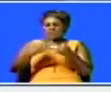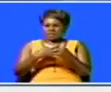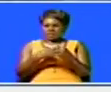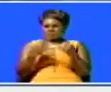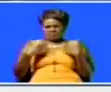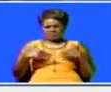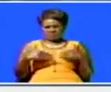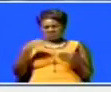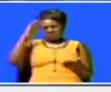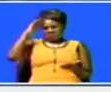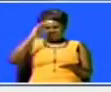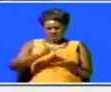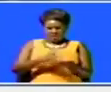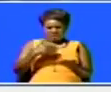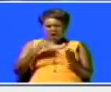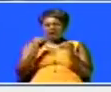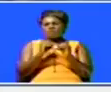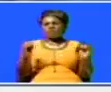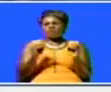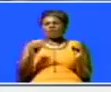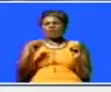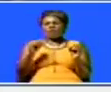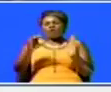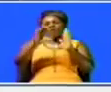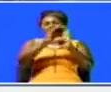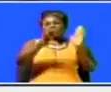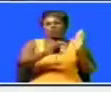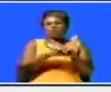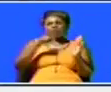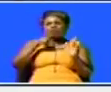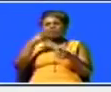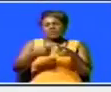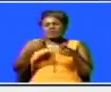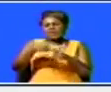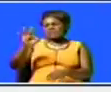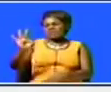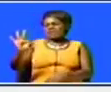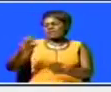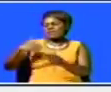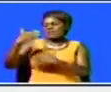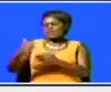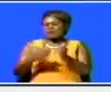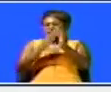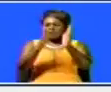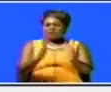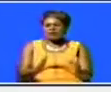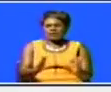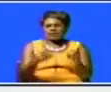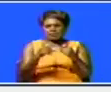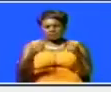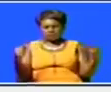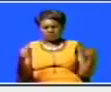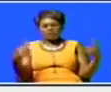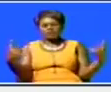wananchi hawana imani kama katiba mpya itapatikana ndani ya miaka mitatu ijayo. Viongozi hasimu na mitazamo